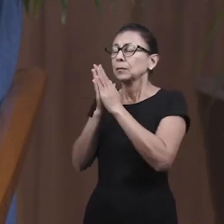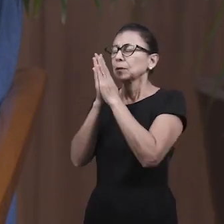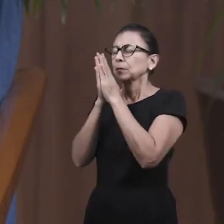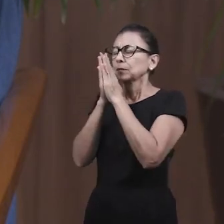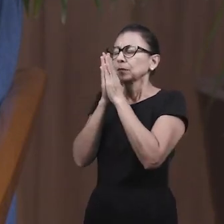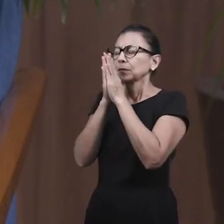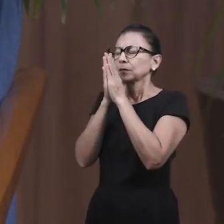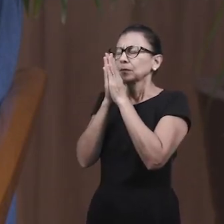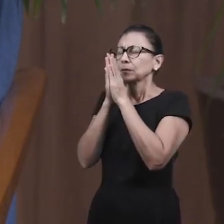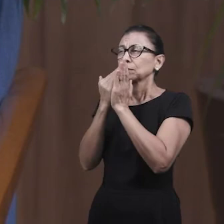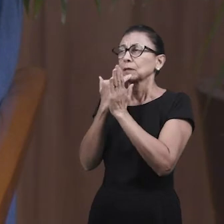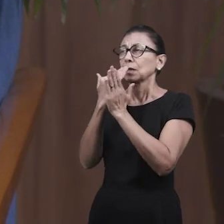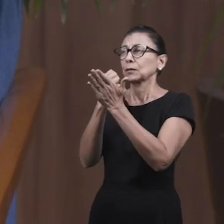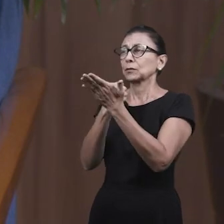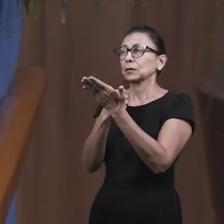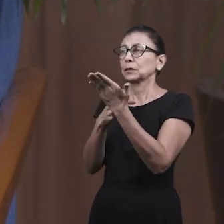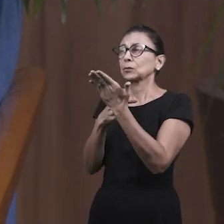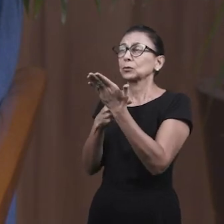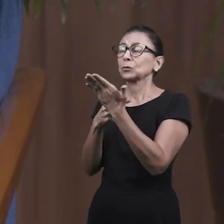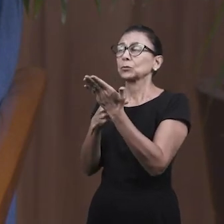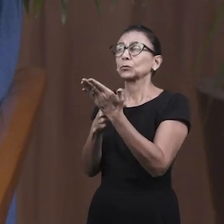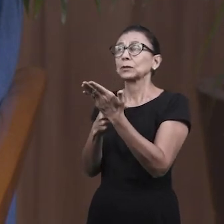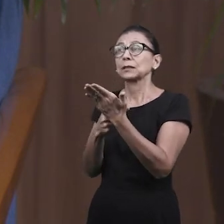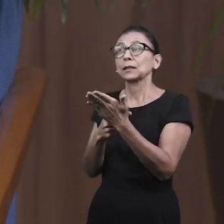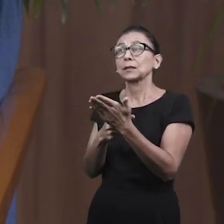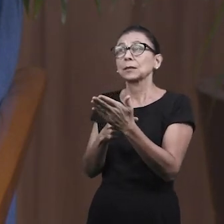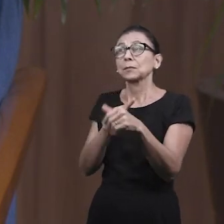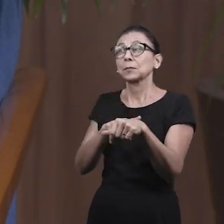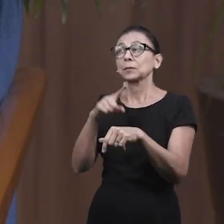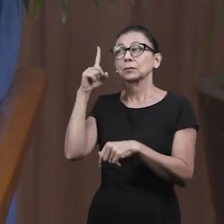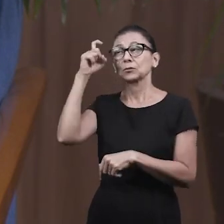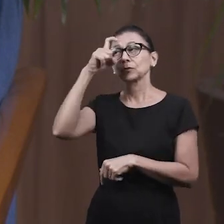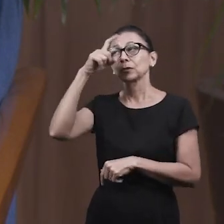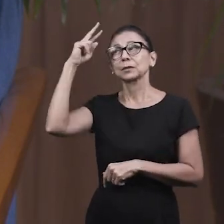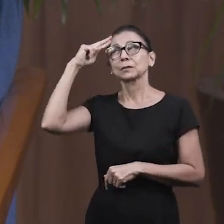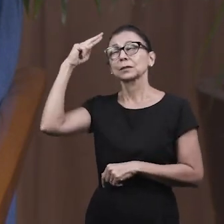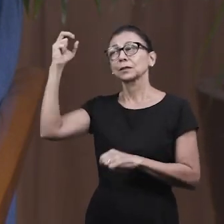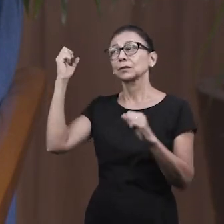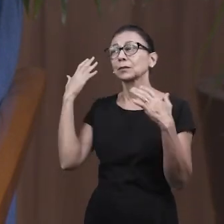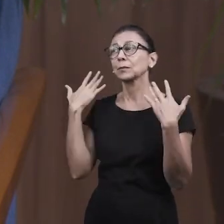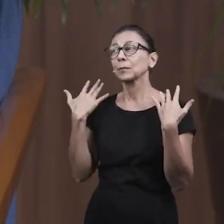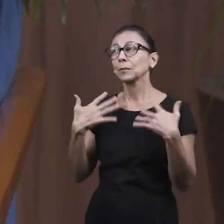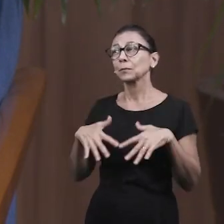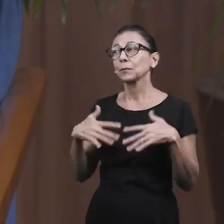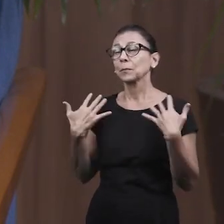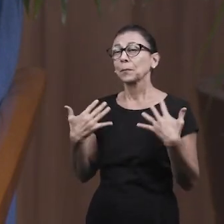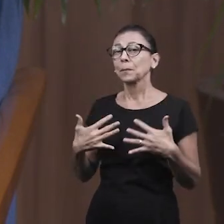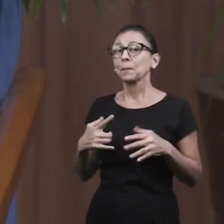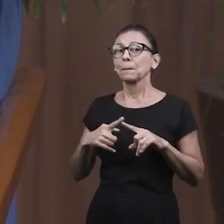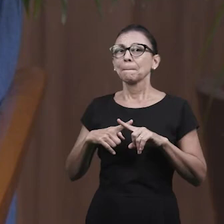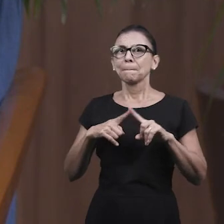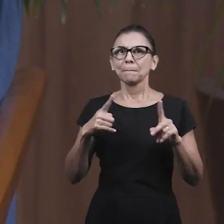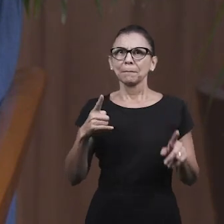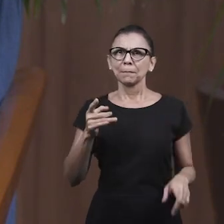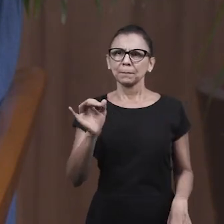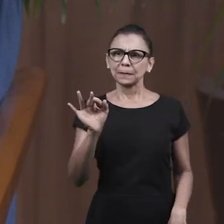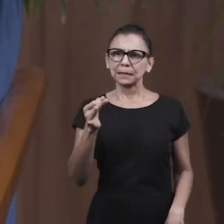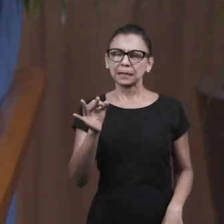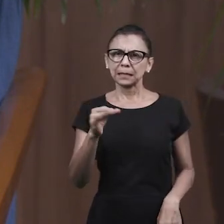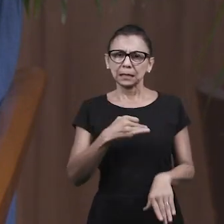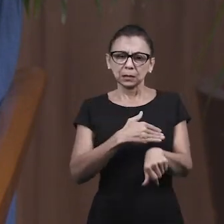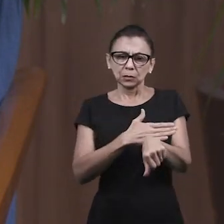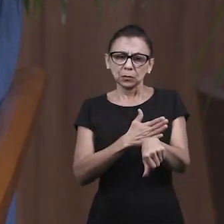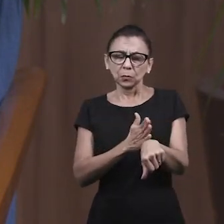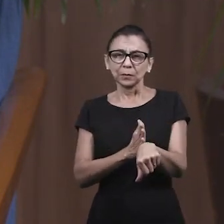pour demander qu'il nous aide à passer par un moment difficile. Mais je suis certain que